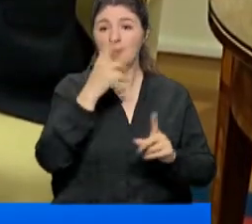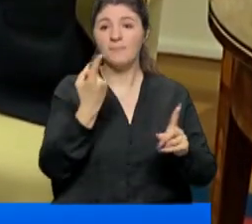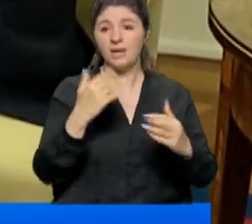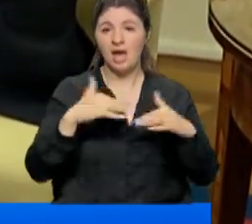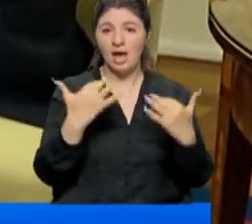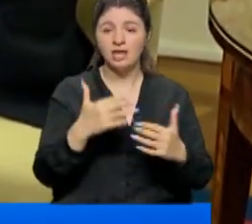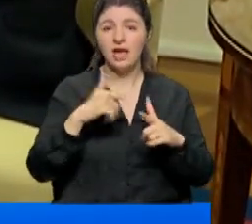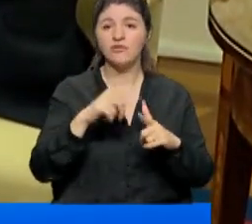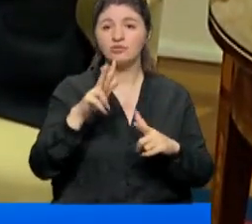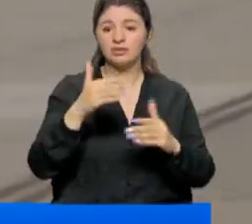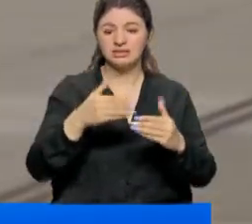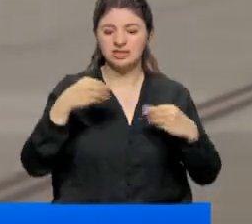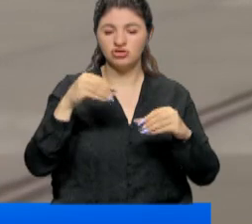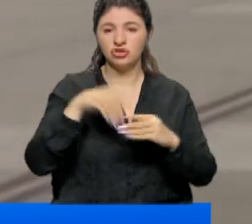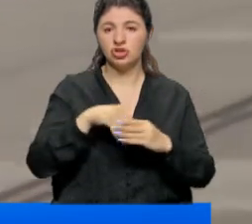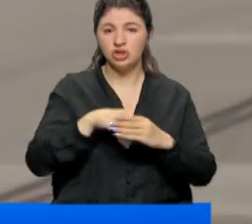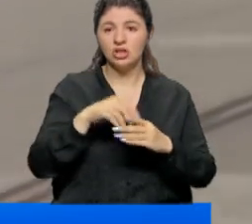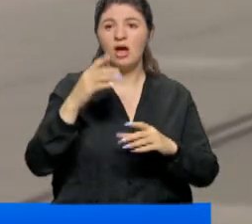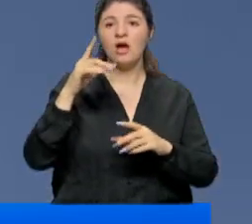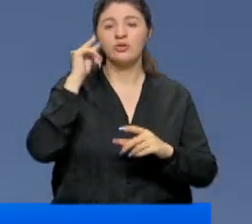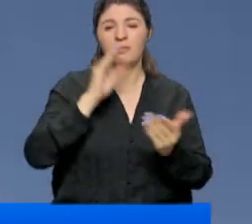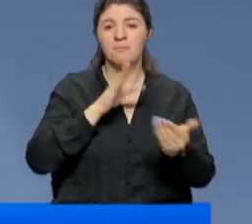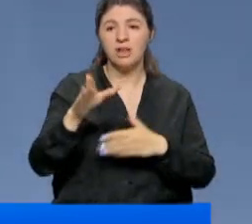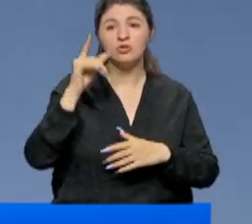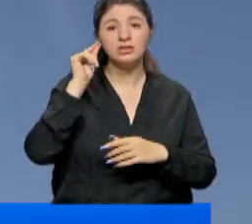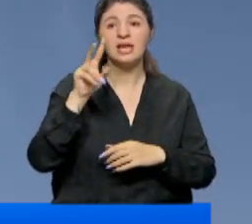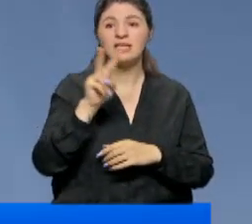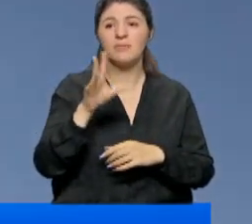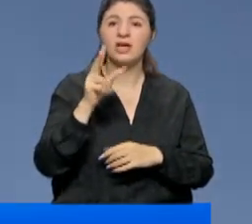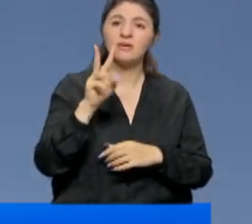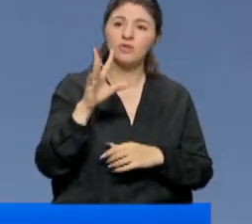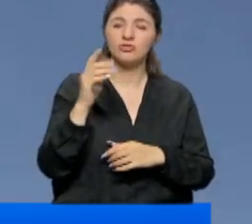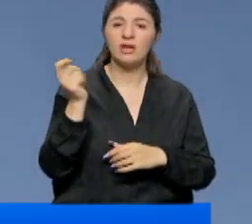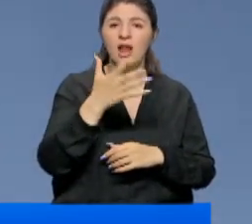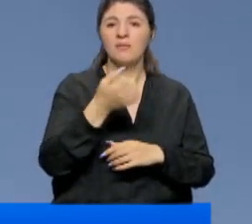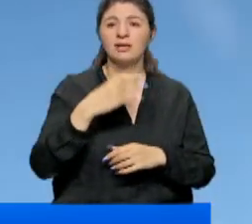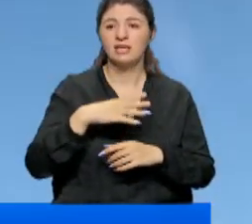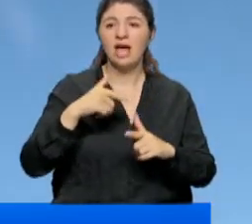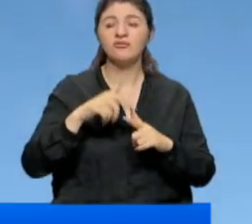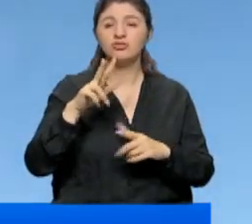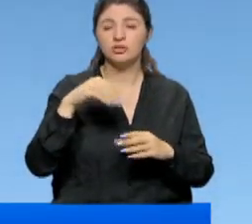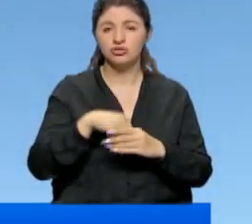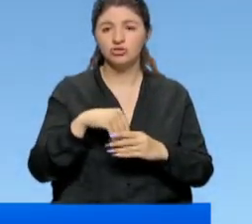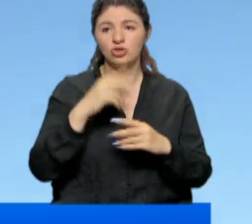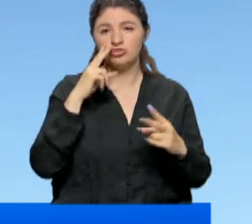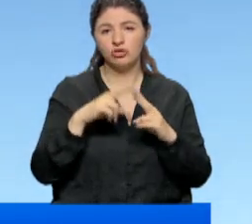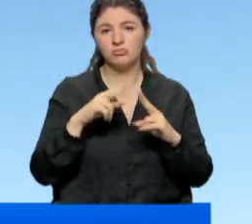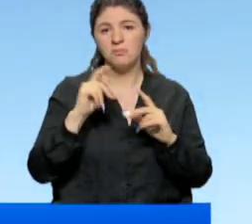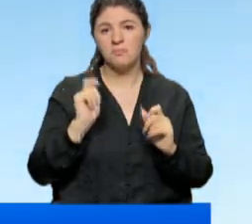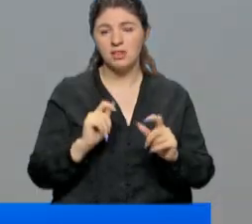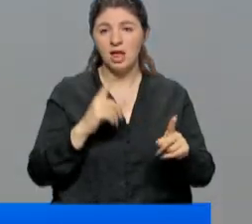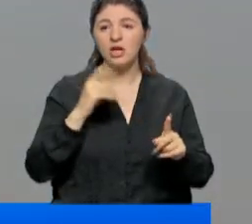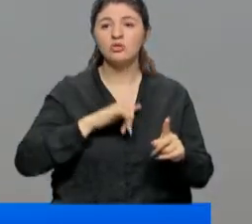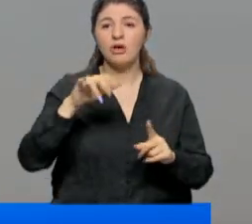Amerika'dan bir hedef 35 satışı için Atina'ya gitti Yunanistan'ın 20 lira 24hz almak istediği ep35 için görüşme